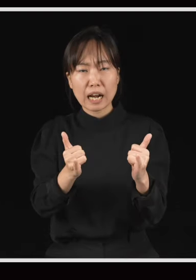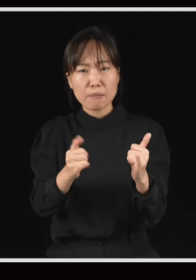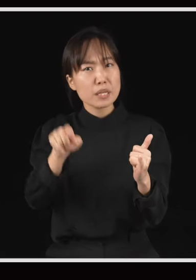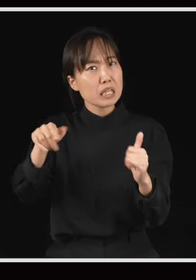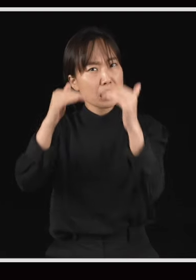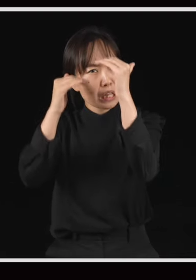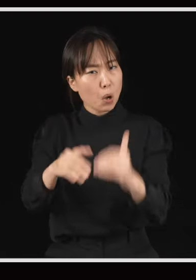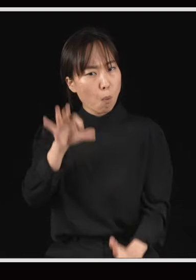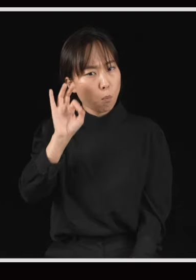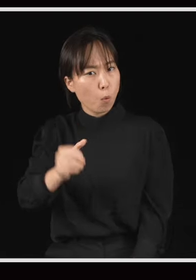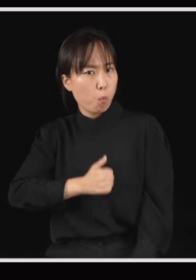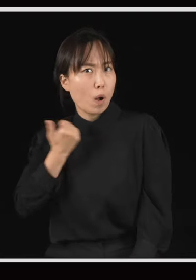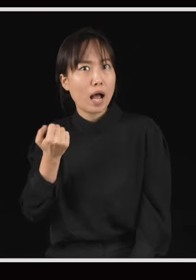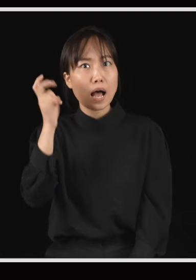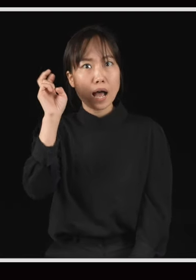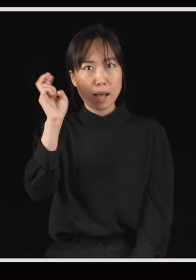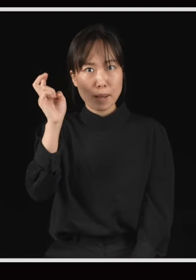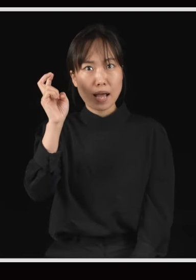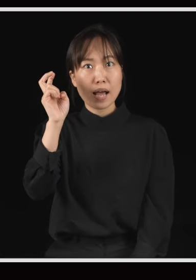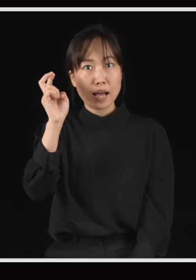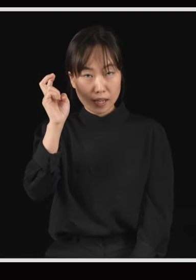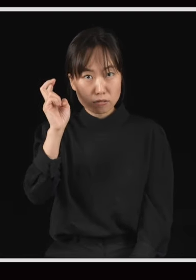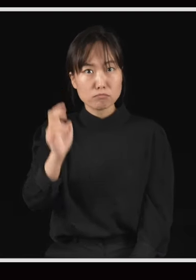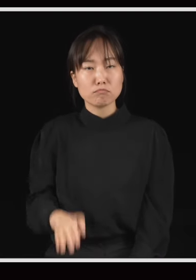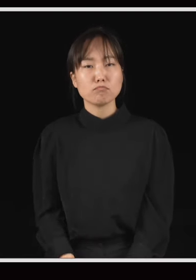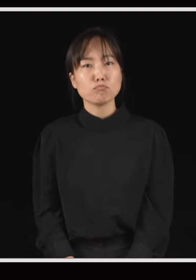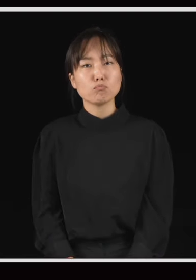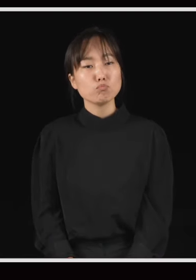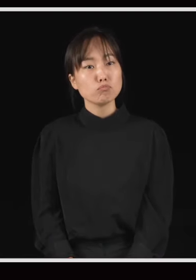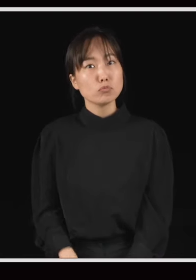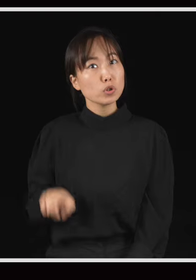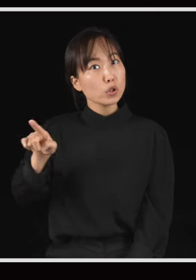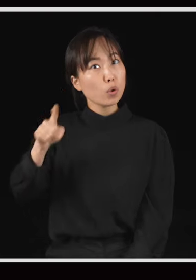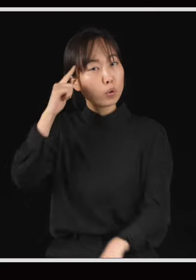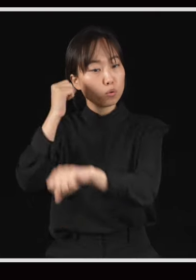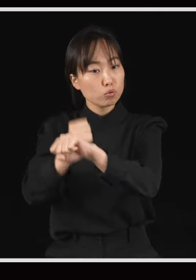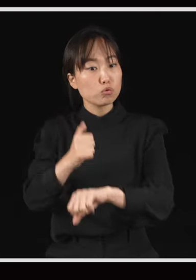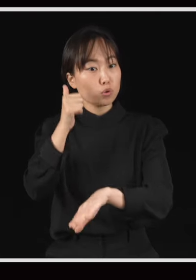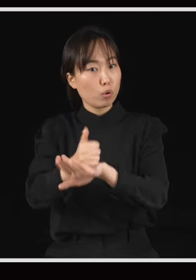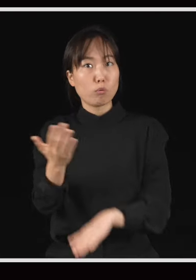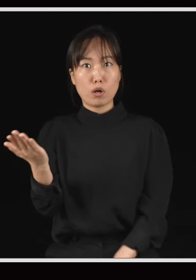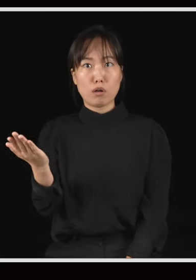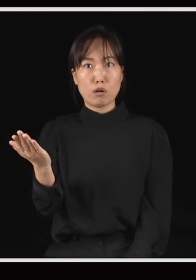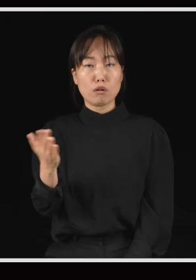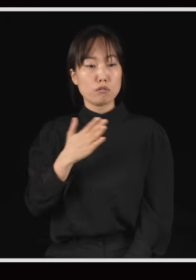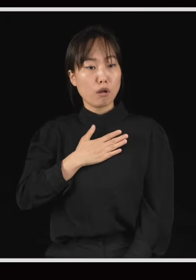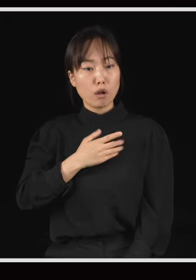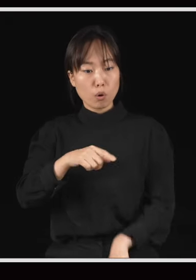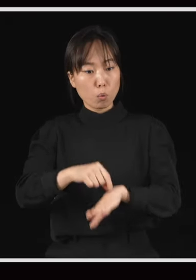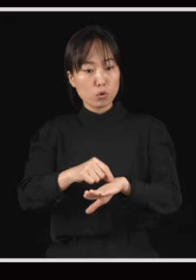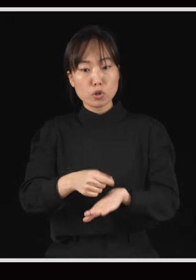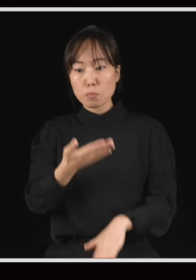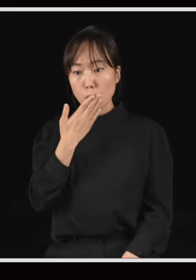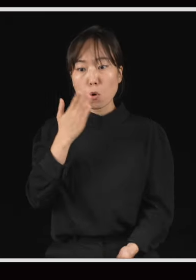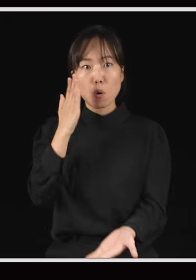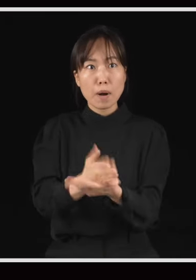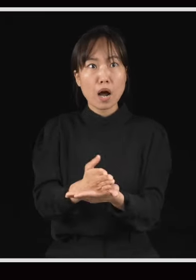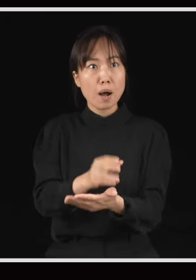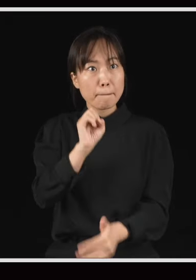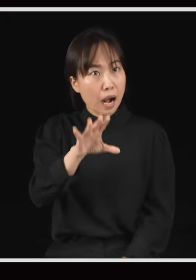것 같은데, 그래서 이거 보시면서 굉장히 분노하실 수도 있는데 통계 데이터는 그렇게 얘기를 합니다. 그러니까 제가 뭐